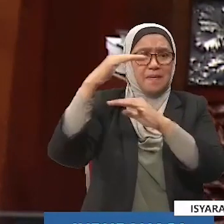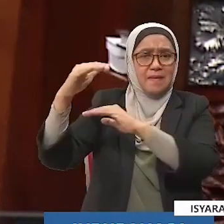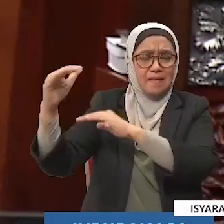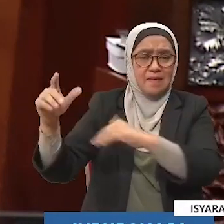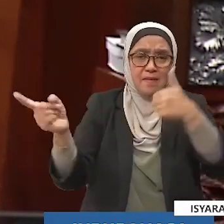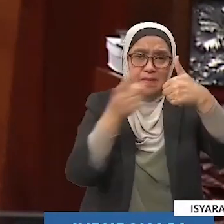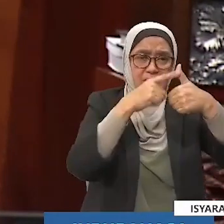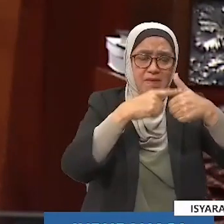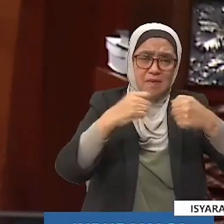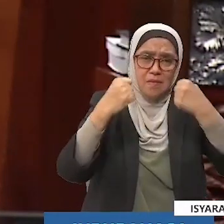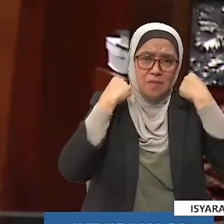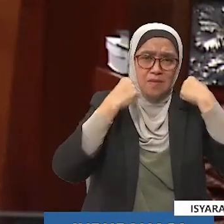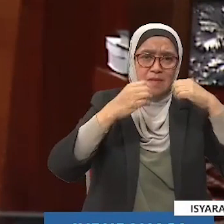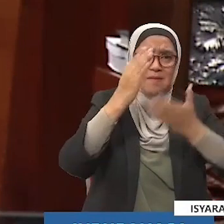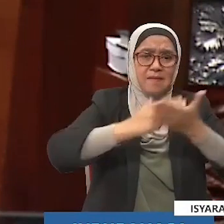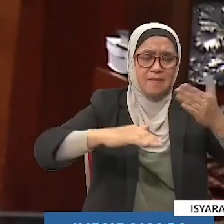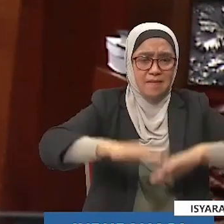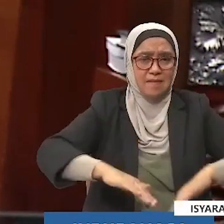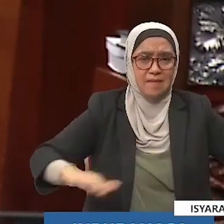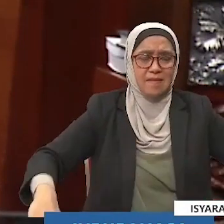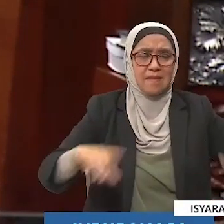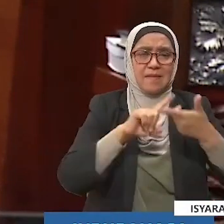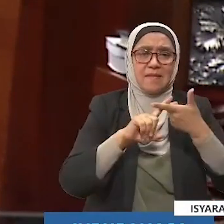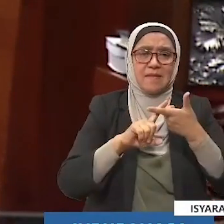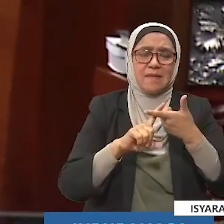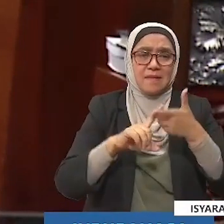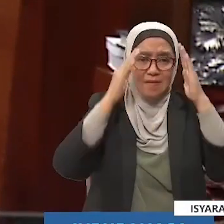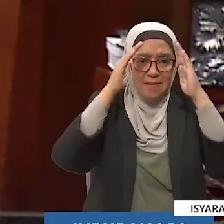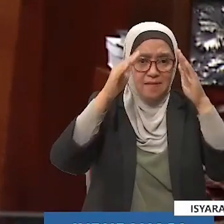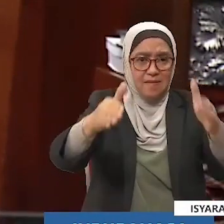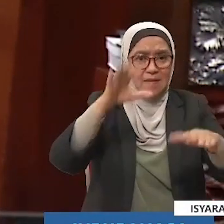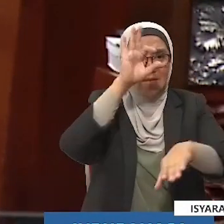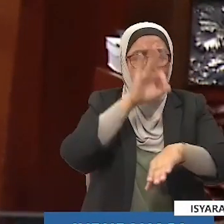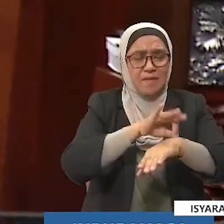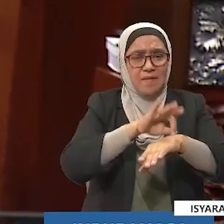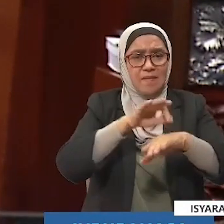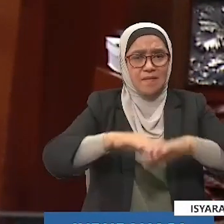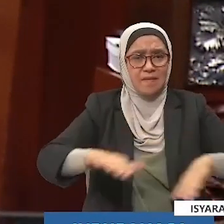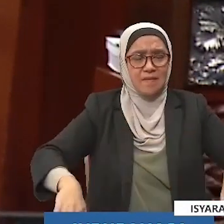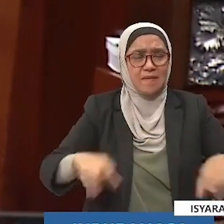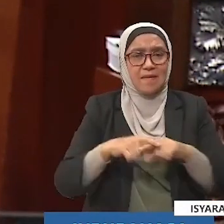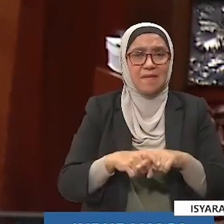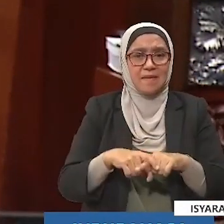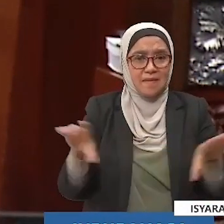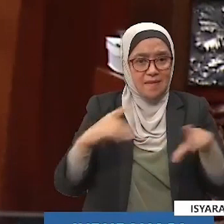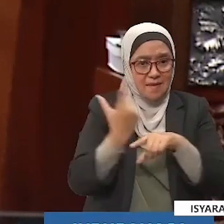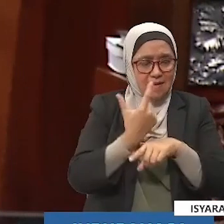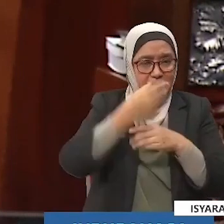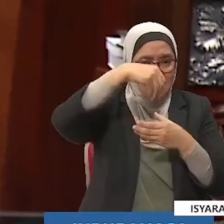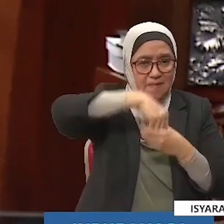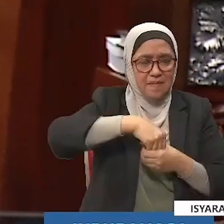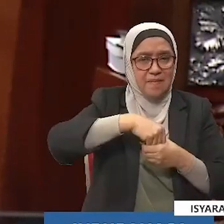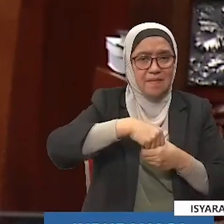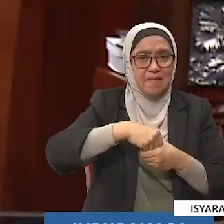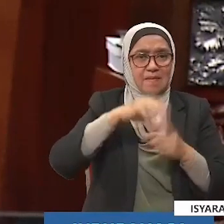pengukuhan bagian kanak-kanak JKM yang melibatkan pemusatan fungsi yang berkaitan dengan kanak-kanak secara dalaman JKN yang kedua